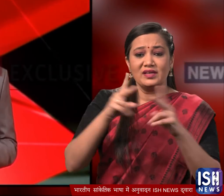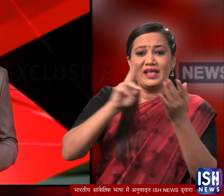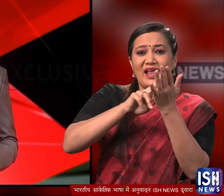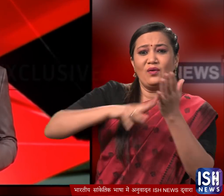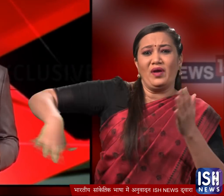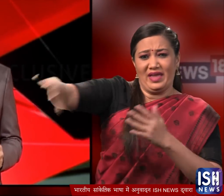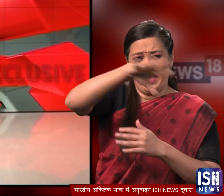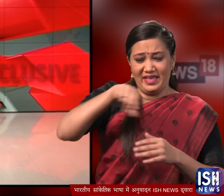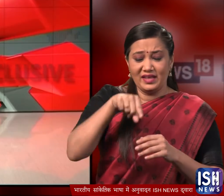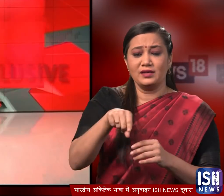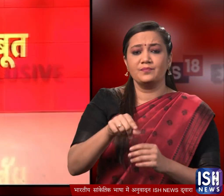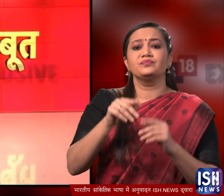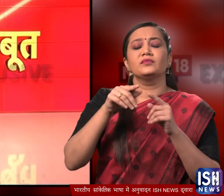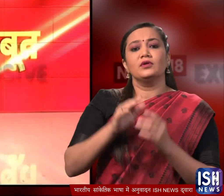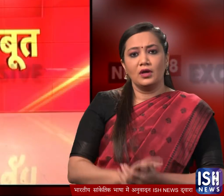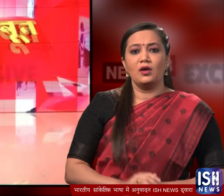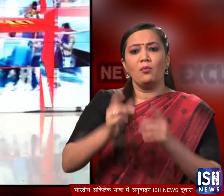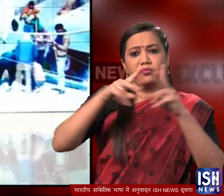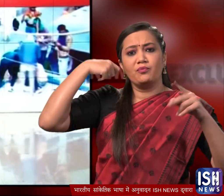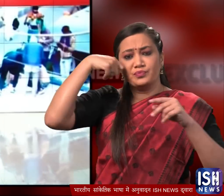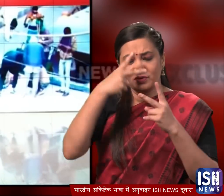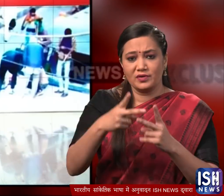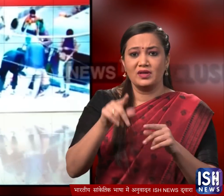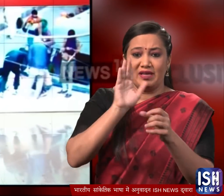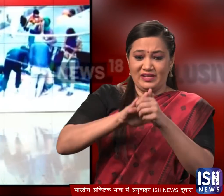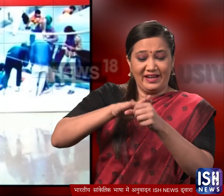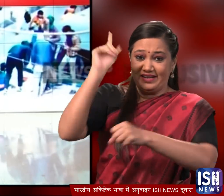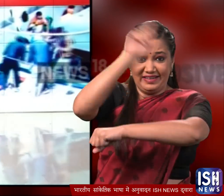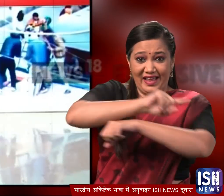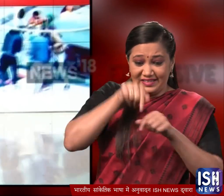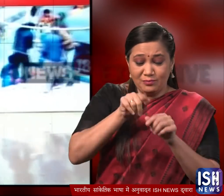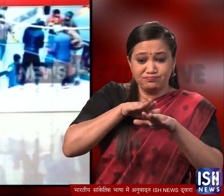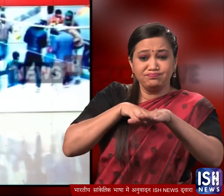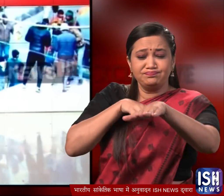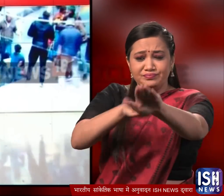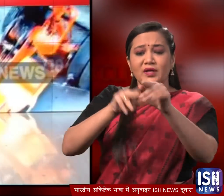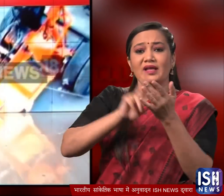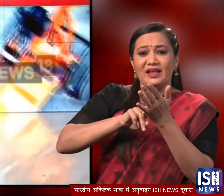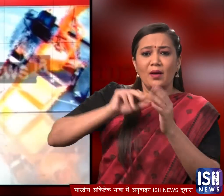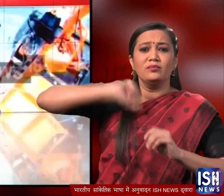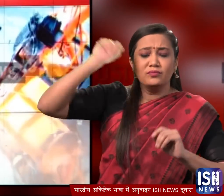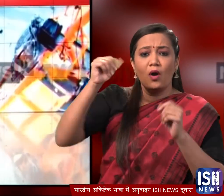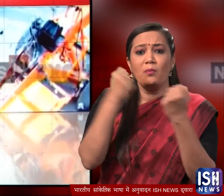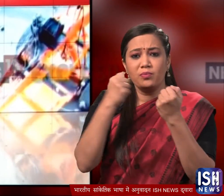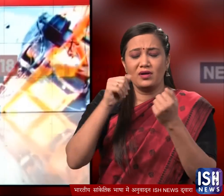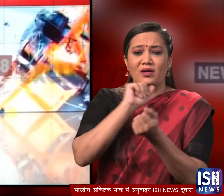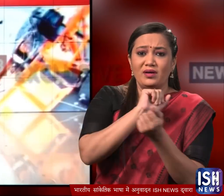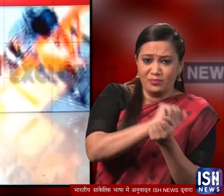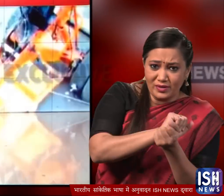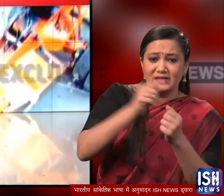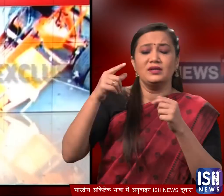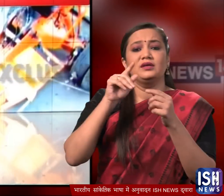के नांगलोई इलाके में हुई हिंसा के कुछ और वीडियो सामने आए। एक दिन पहले ट्रैक्टर रैली के दौरान नांगलोई में प्रदर्शनकारियों और पुलिस के